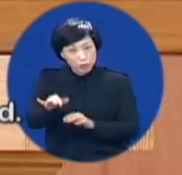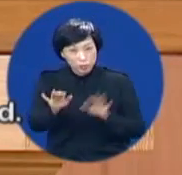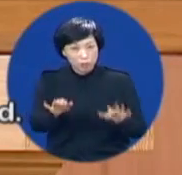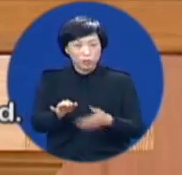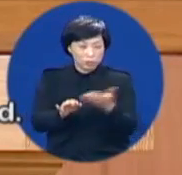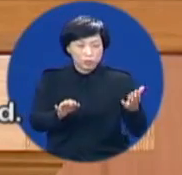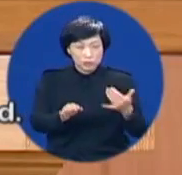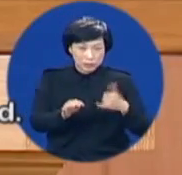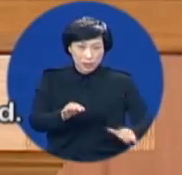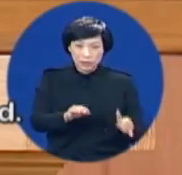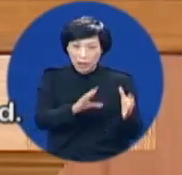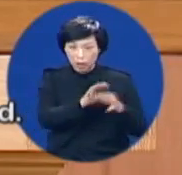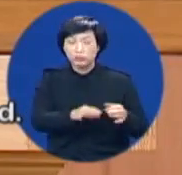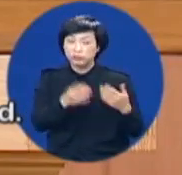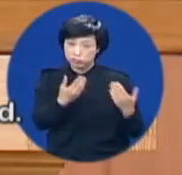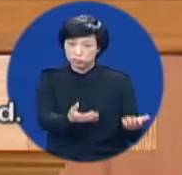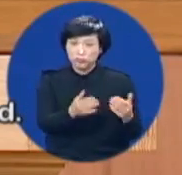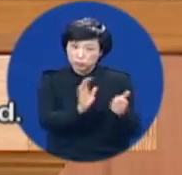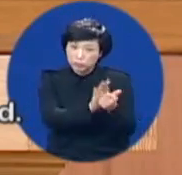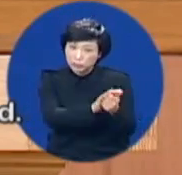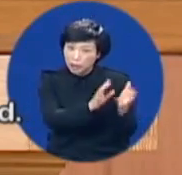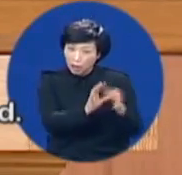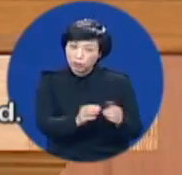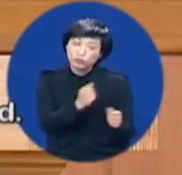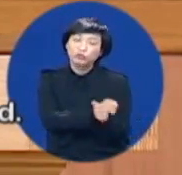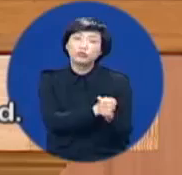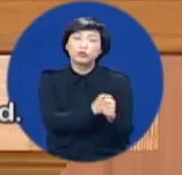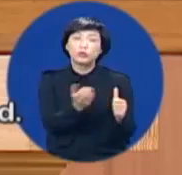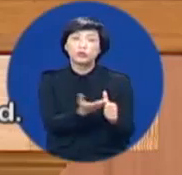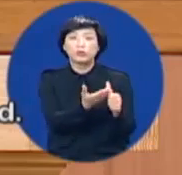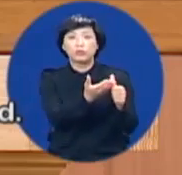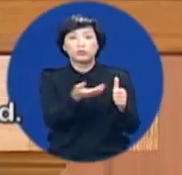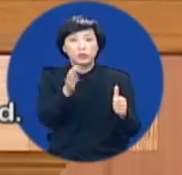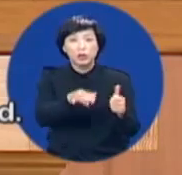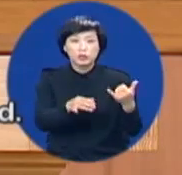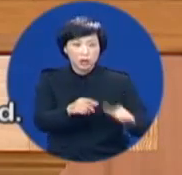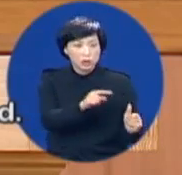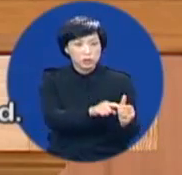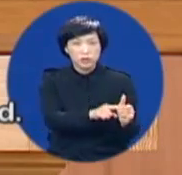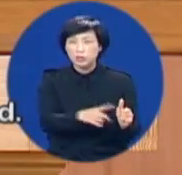길러줬는데 어머니 아버지가 나에게 못 해준 거 있어요?